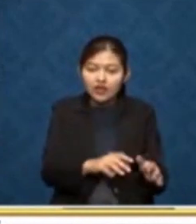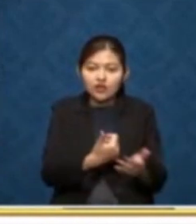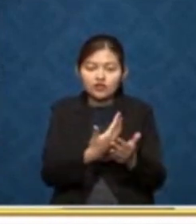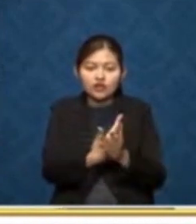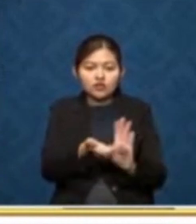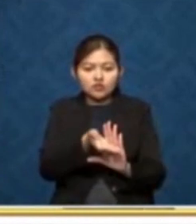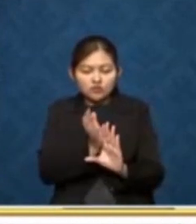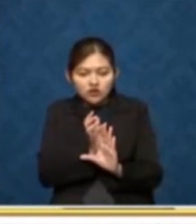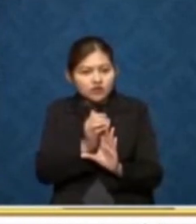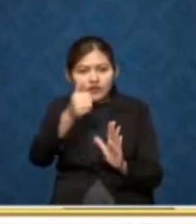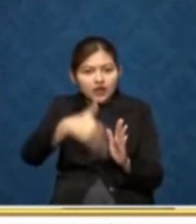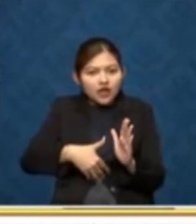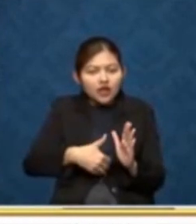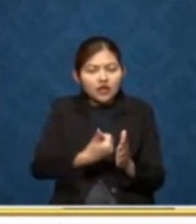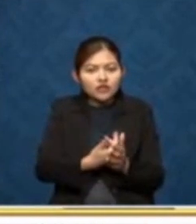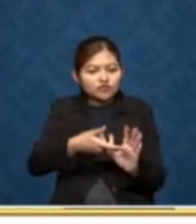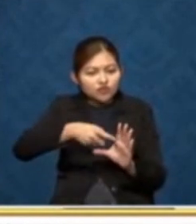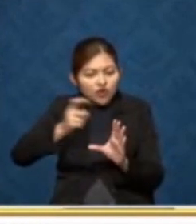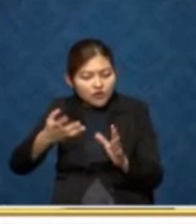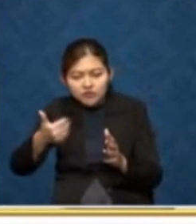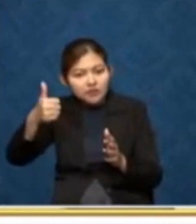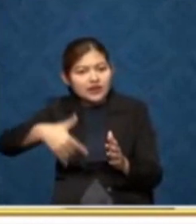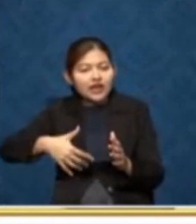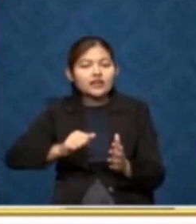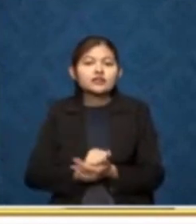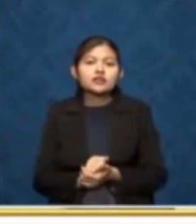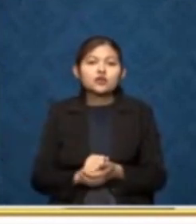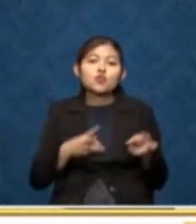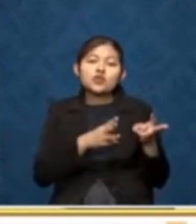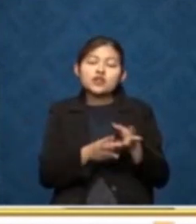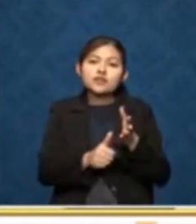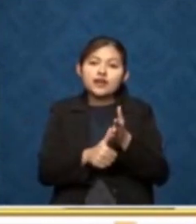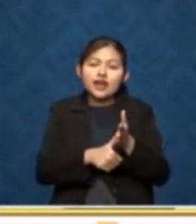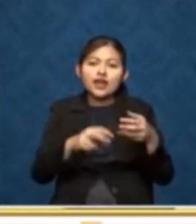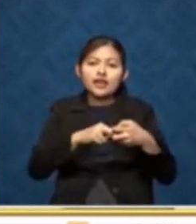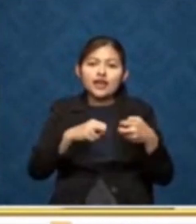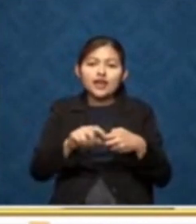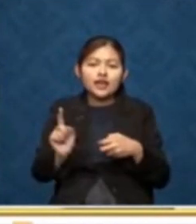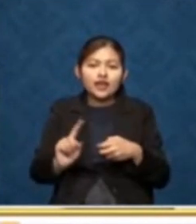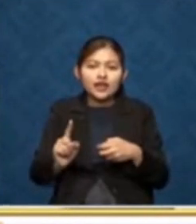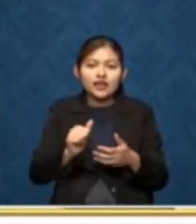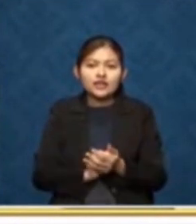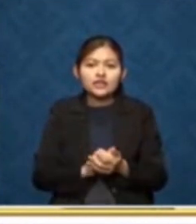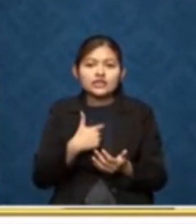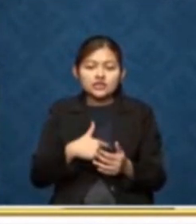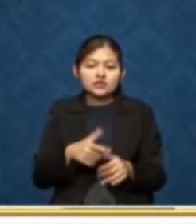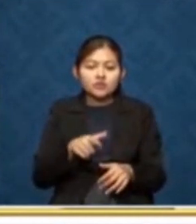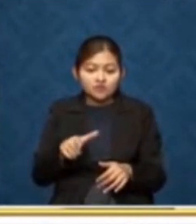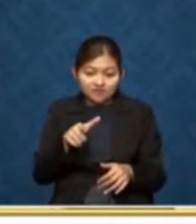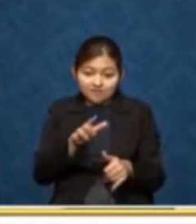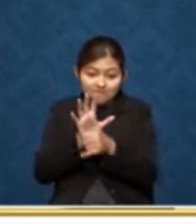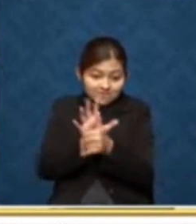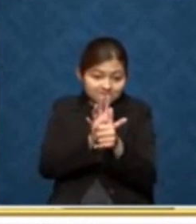แก้ไขปัญหาของธนาคารหมู่บ้านแห่งนี้คือการไปข่มขู่ชาวบ้านมีตัวแทนของธนาคารไปข่ม